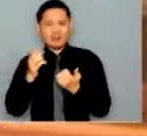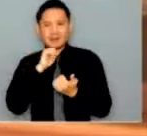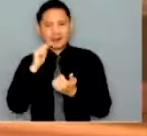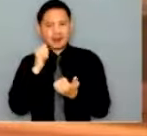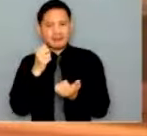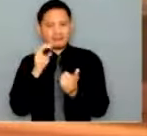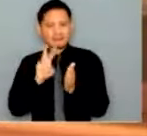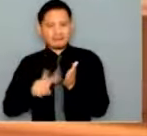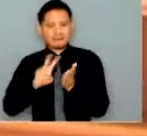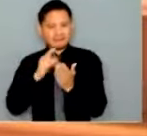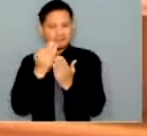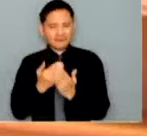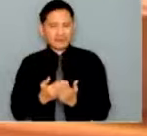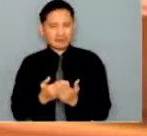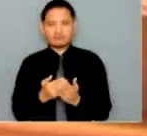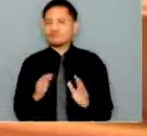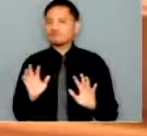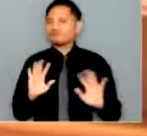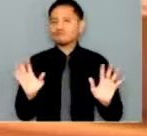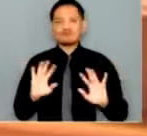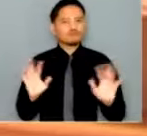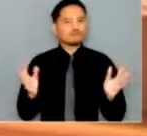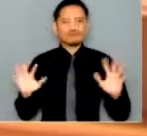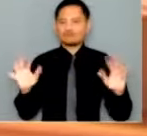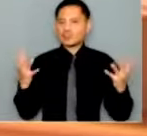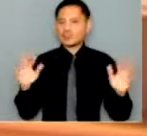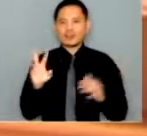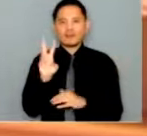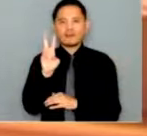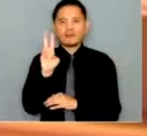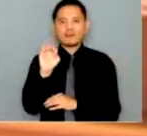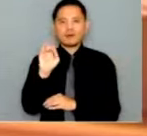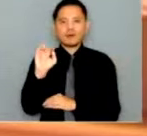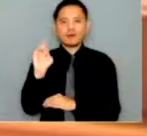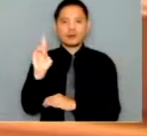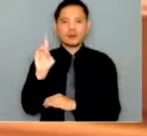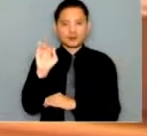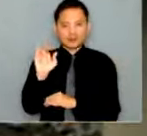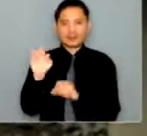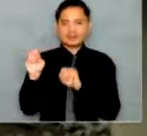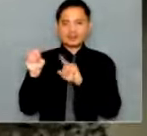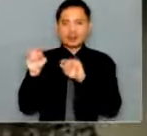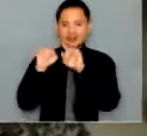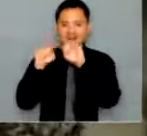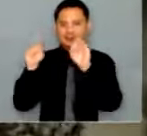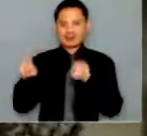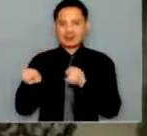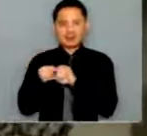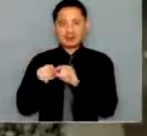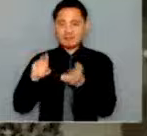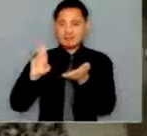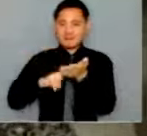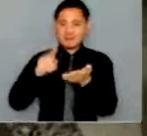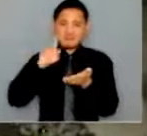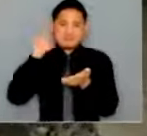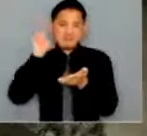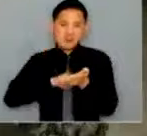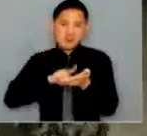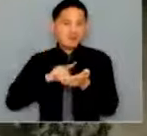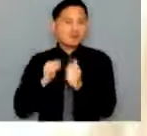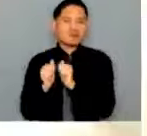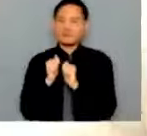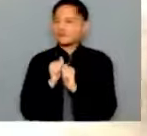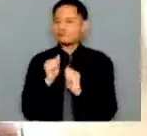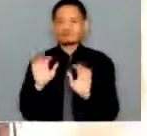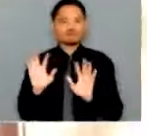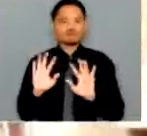legal. Void o walang visa ang nasabing DDoP sale o kontrata dahil peki ang pirma ng seller at hindi humarap